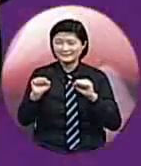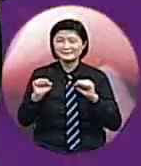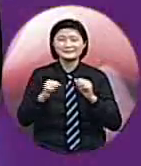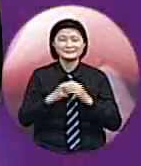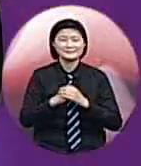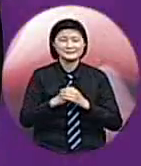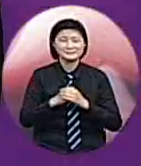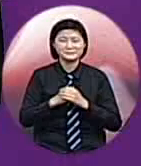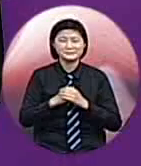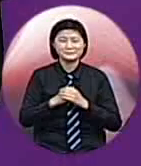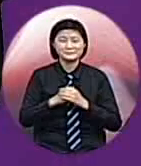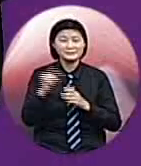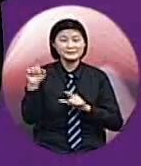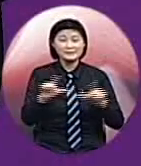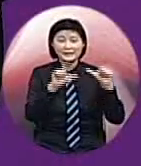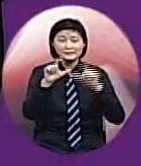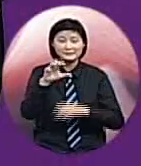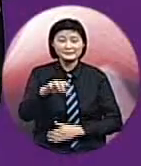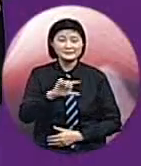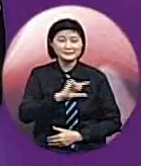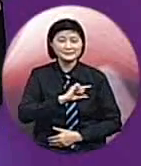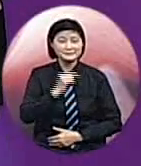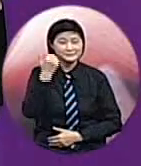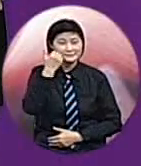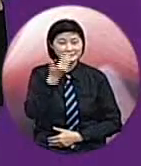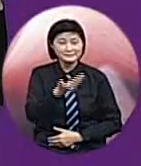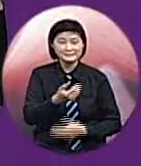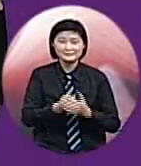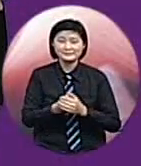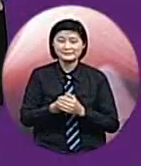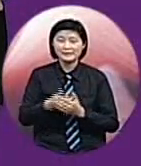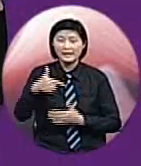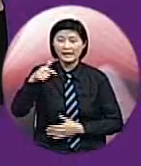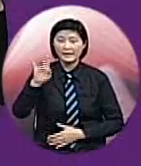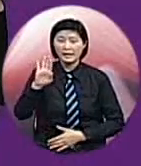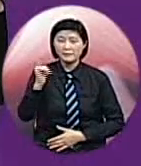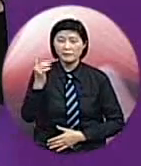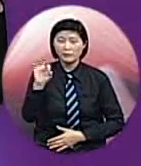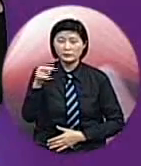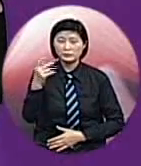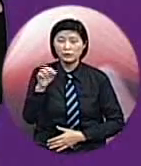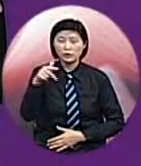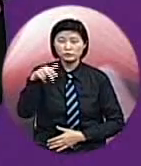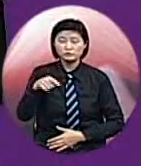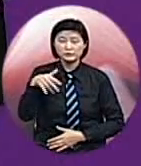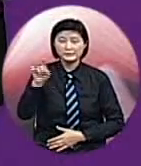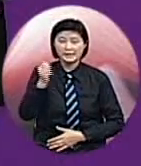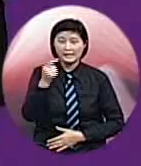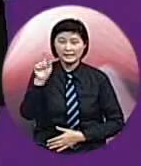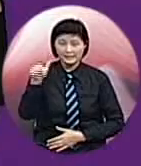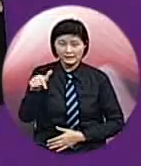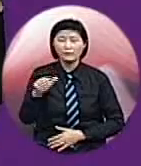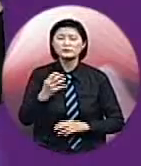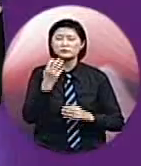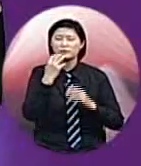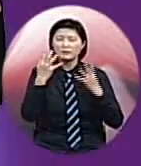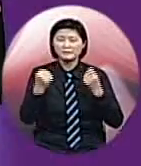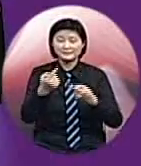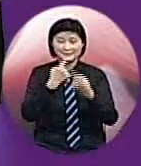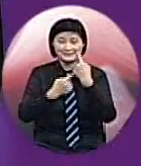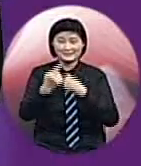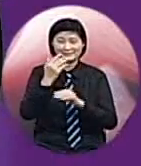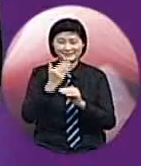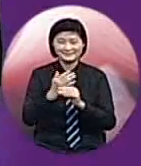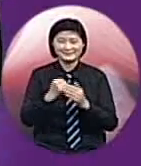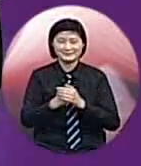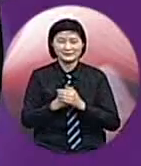안녕하세요. 네. 네, 어디에 사시는 누구신지요? 예, 개봉동의 주대학이라고 합니다. 네, 오늘 서울에서 올 때. 그러니까요. 네, 자,